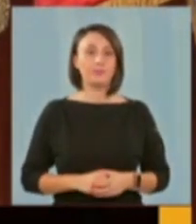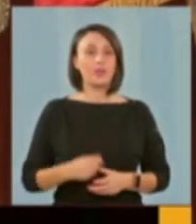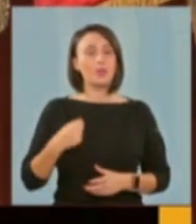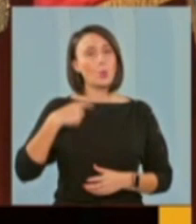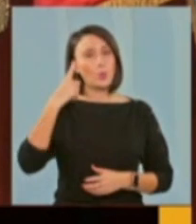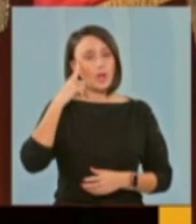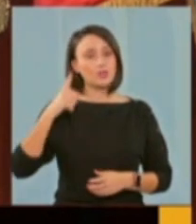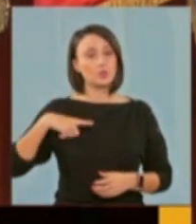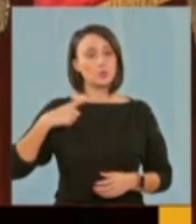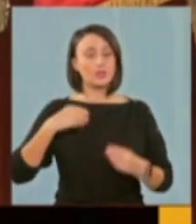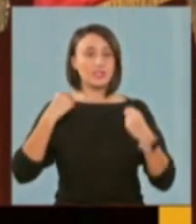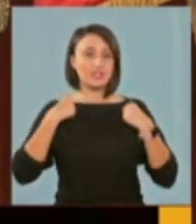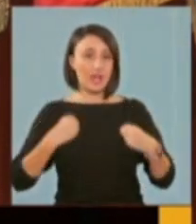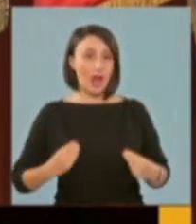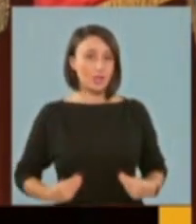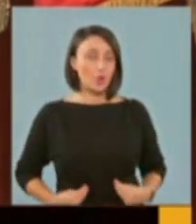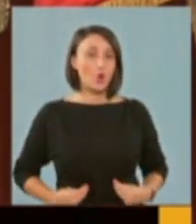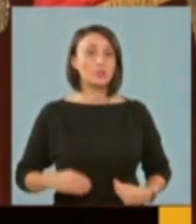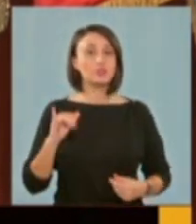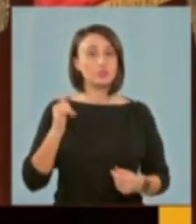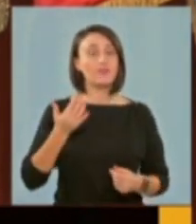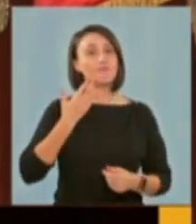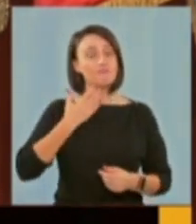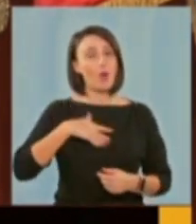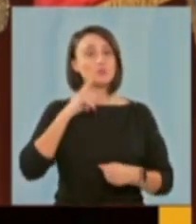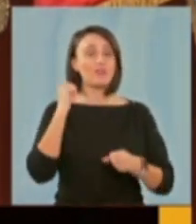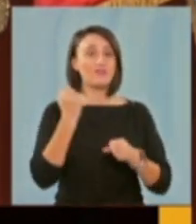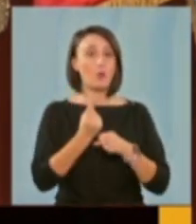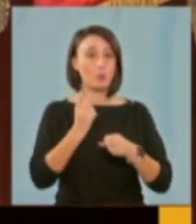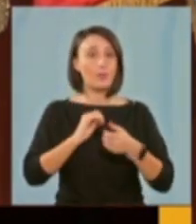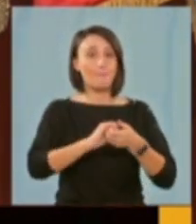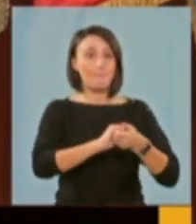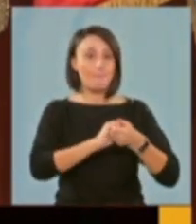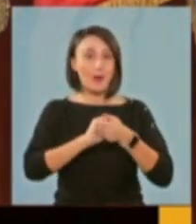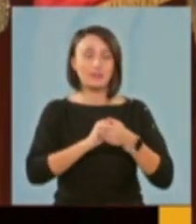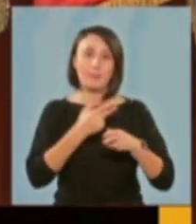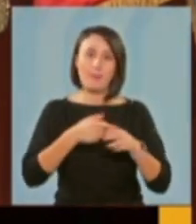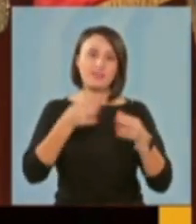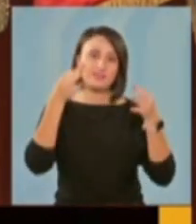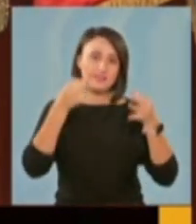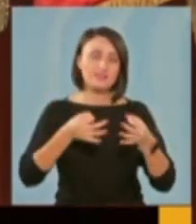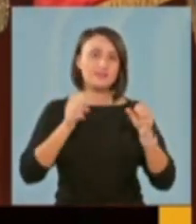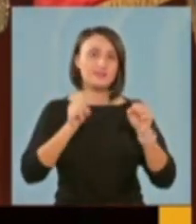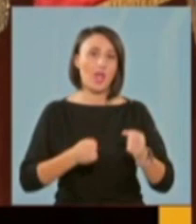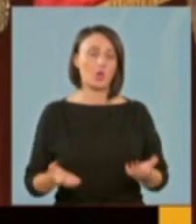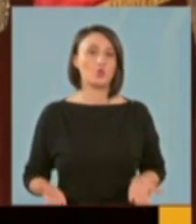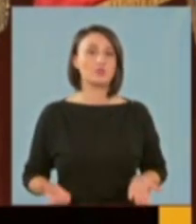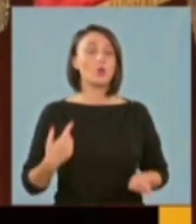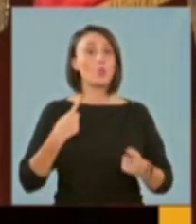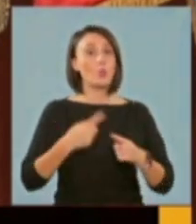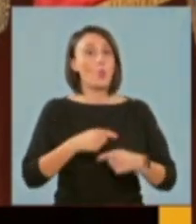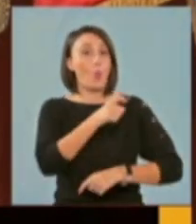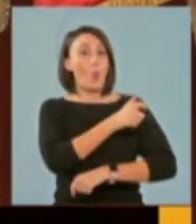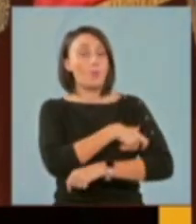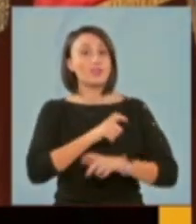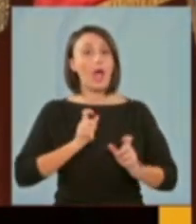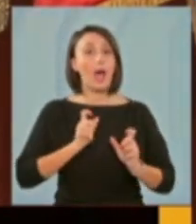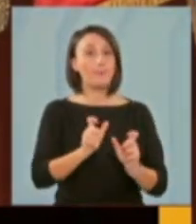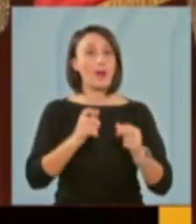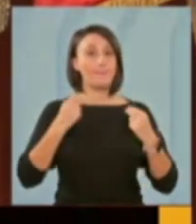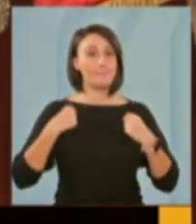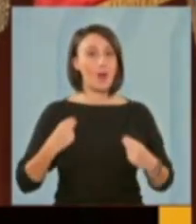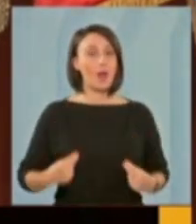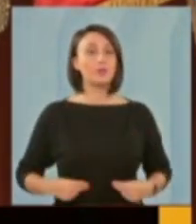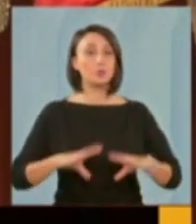sunt și senator și vreau să fac un parteneriat mai serios cu comisiile de apărare din